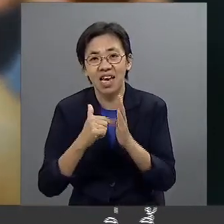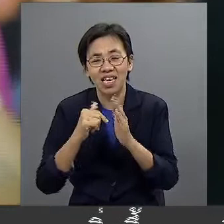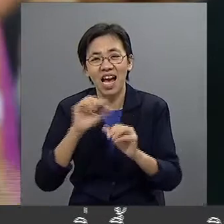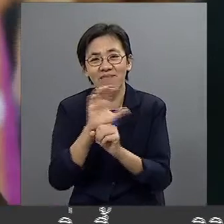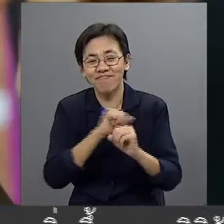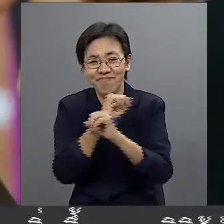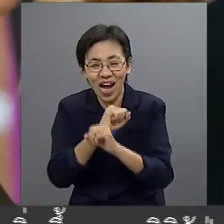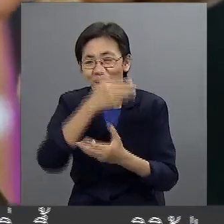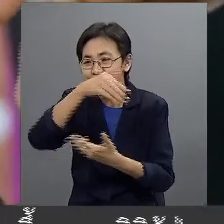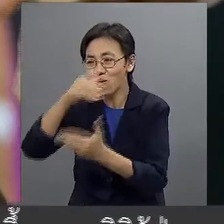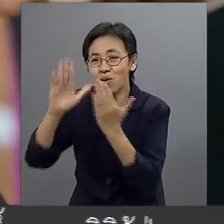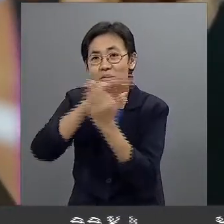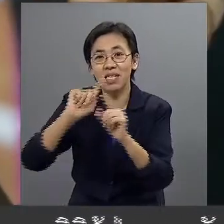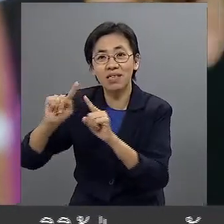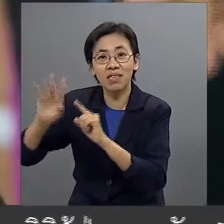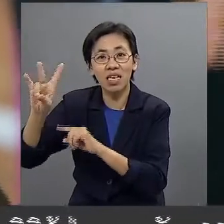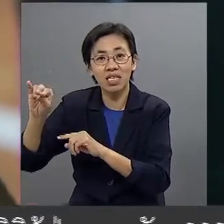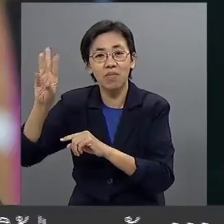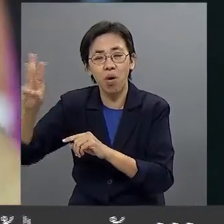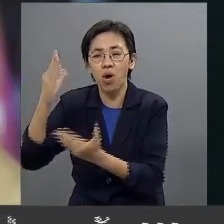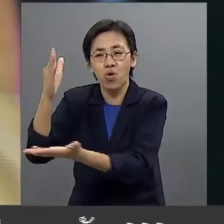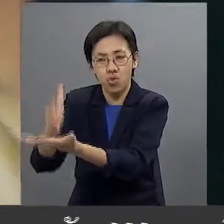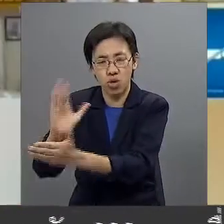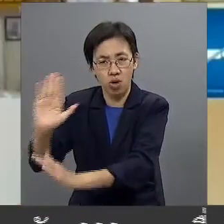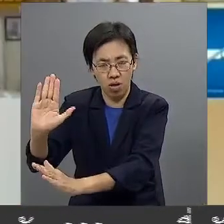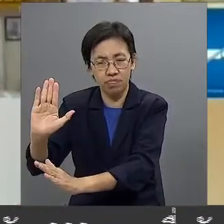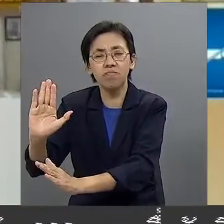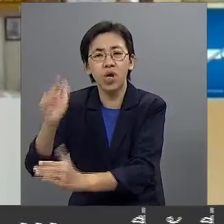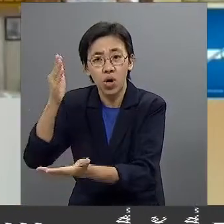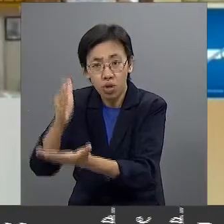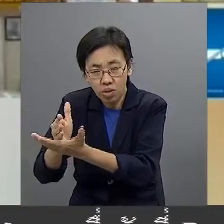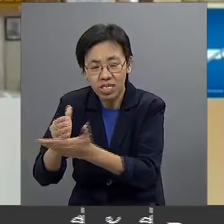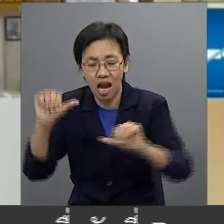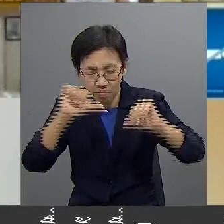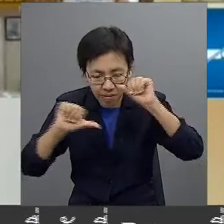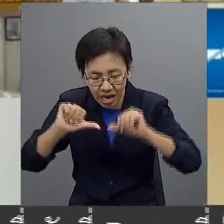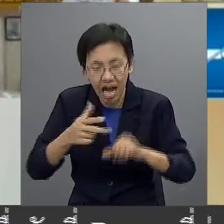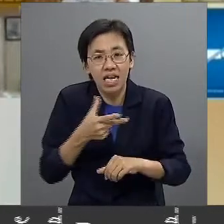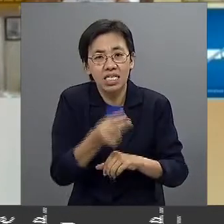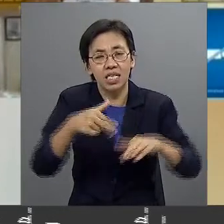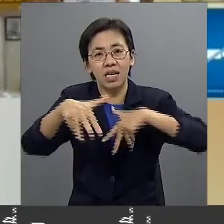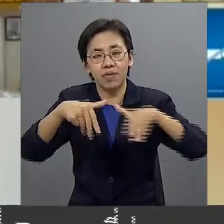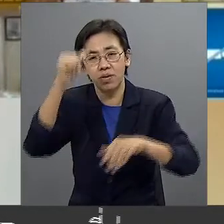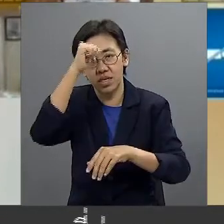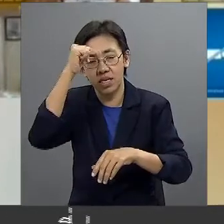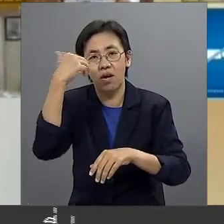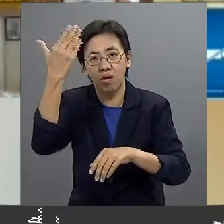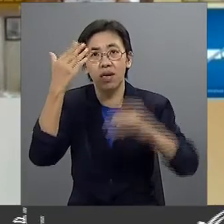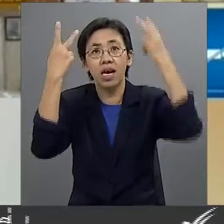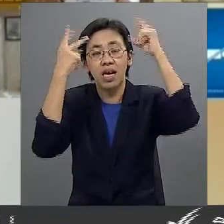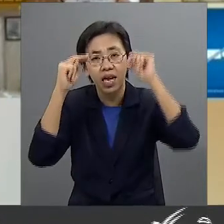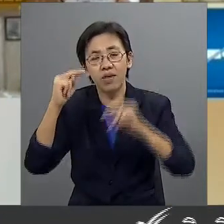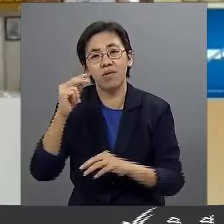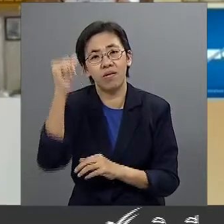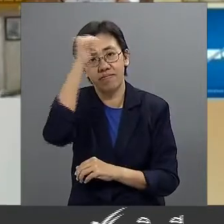ประเทศทั่วโลกตอนนี้ขอระงับไว้ก่อนนะคะและล่าสุด sunrain Time ODนายกรัฐมนตรีของอินเดียได้เน้นย้ำกับ